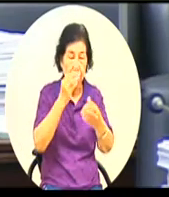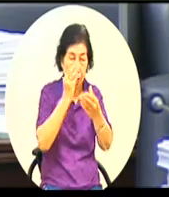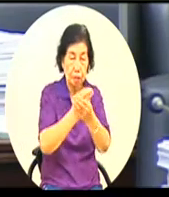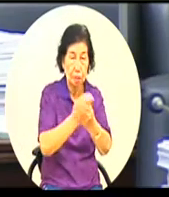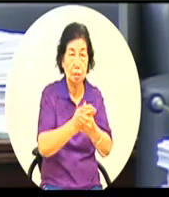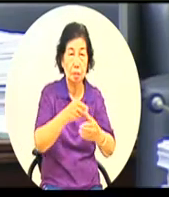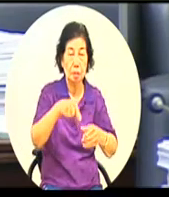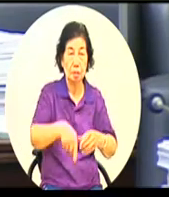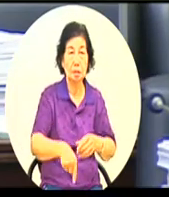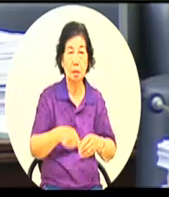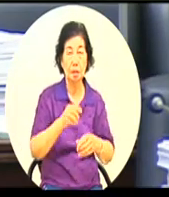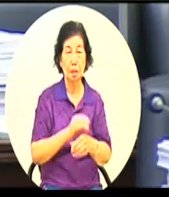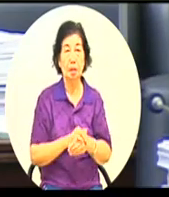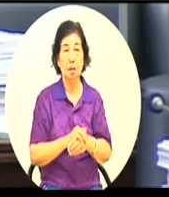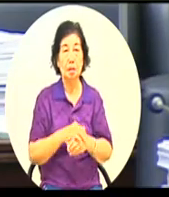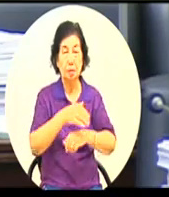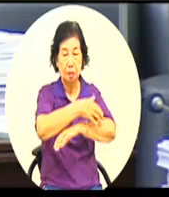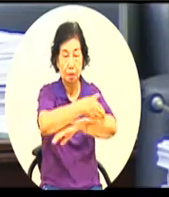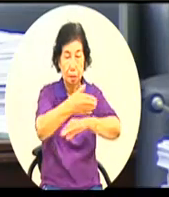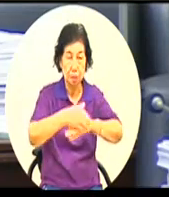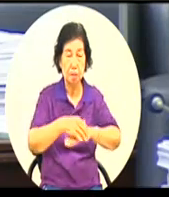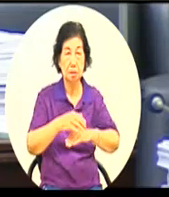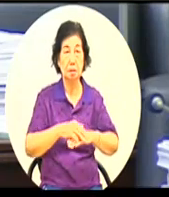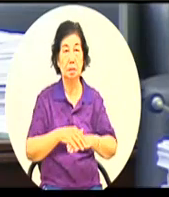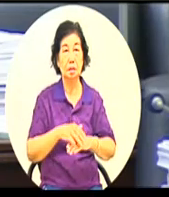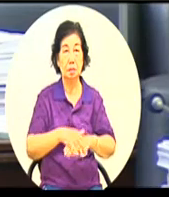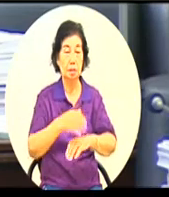劳检处也无发动，无出动，